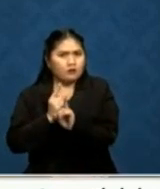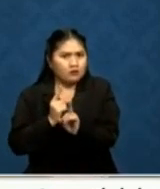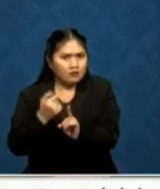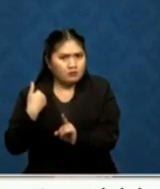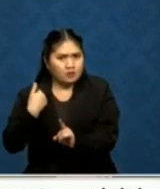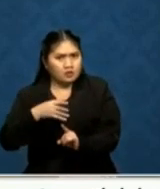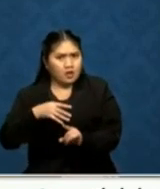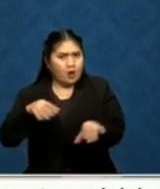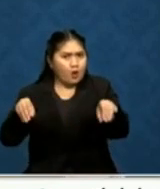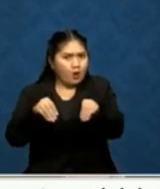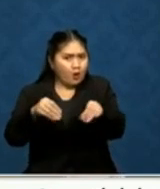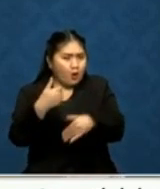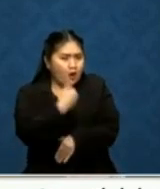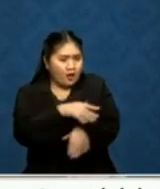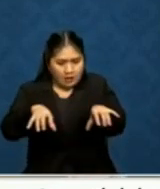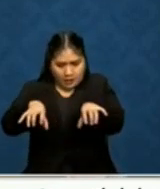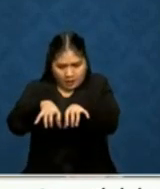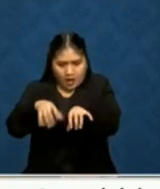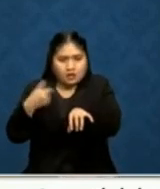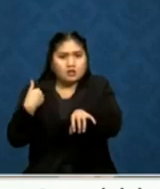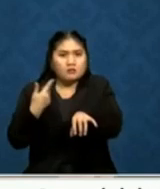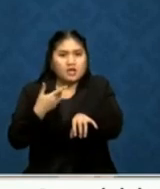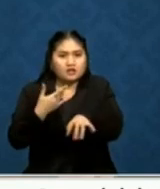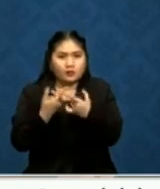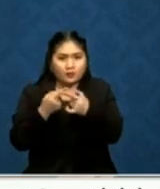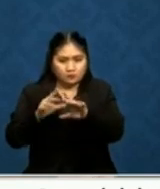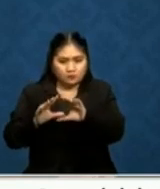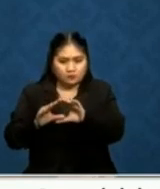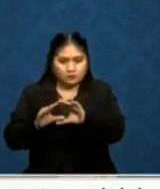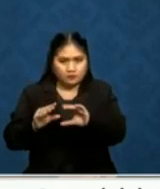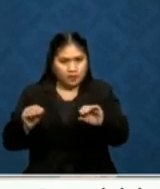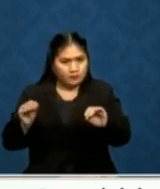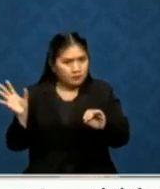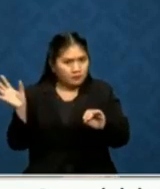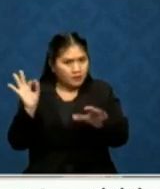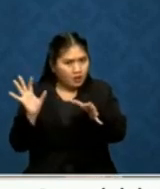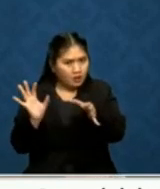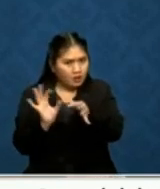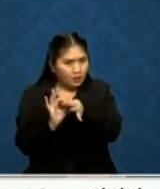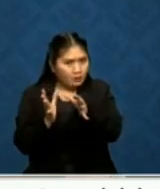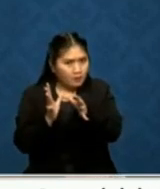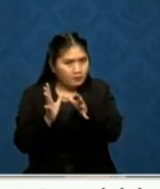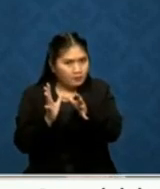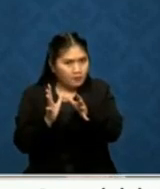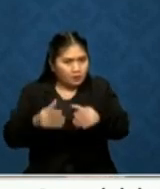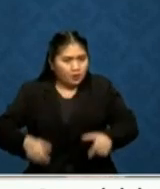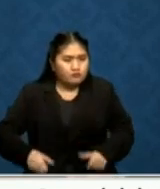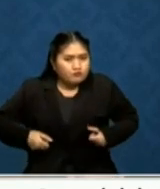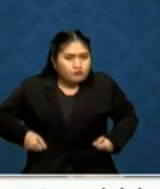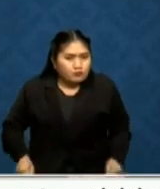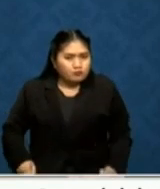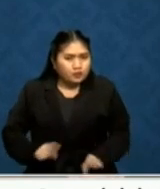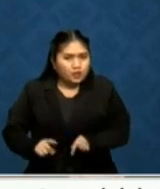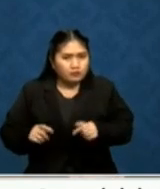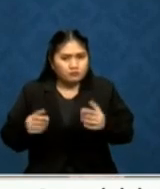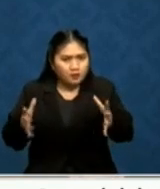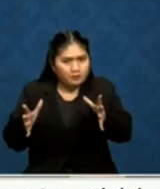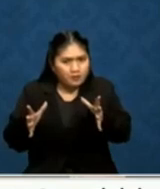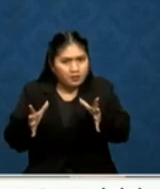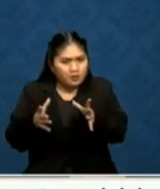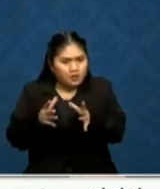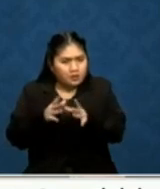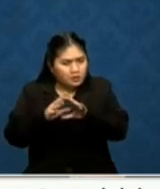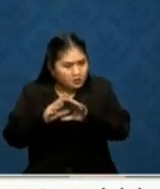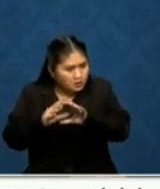น้ำห้องข้างๆแต่สิ่งที่เกิดขึ้นตามต่อนั้นคือความเงียบค่ะไม่มีเสียงล็อกประตูไม่มีเสียงการถอดกระโปรงหรือกางเกงไม่มีเสียงการทำธุระ